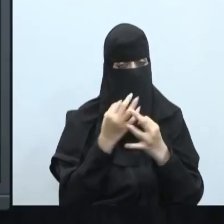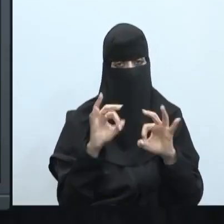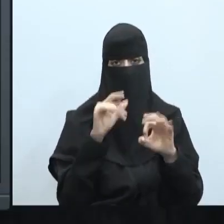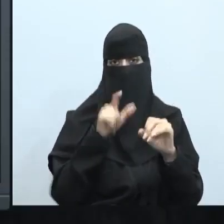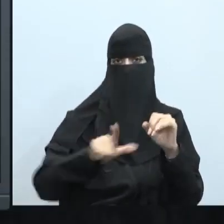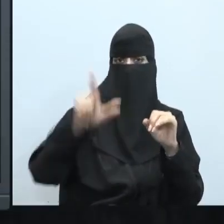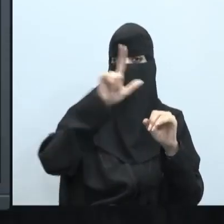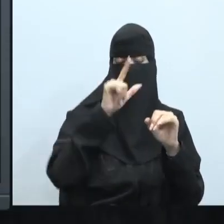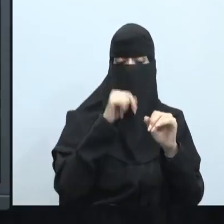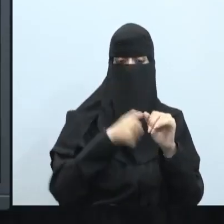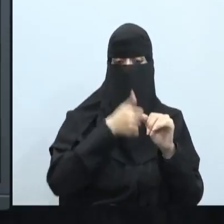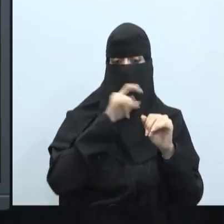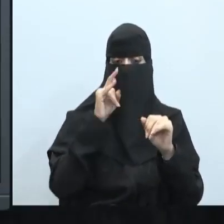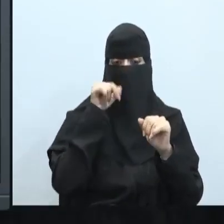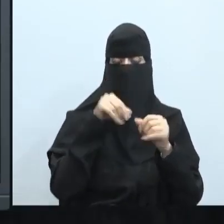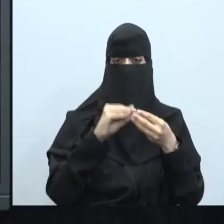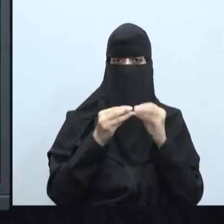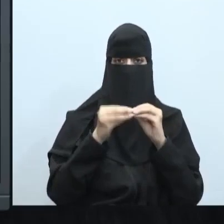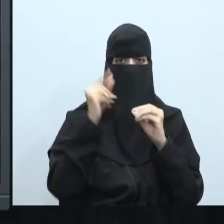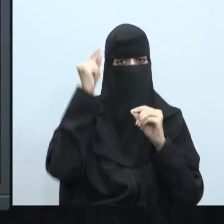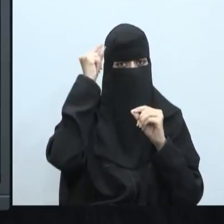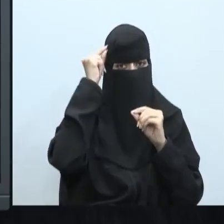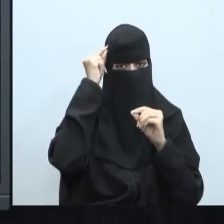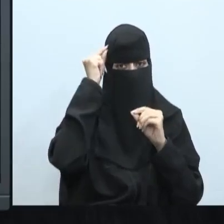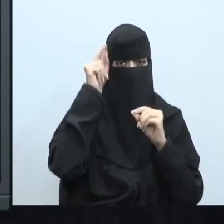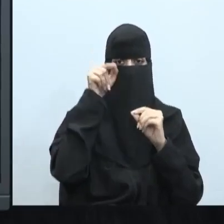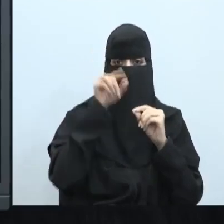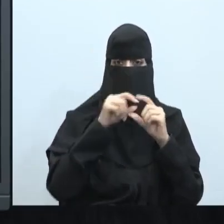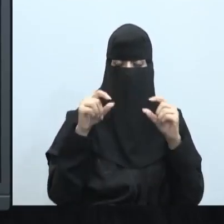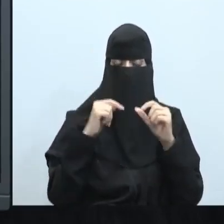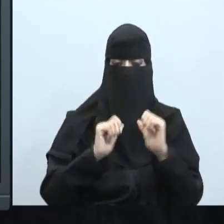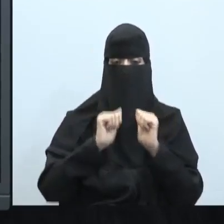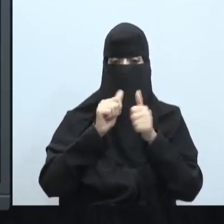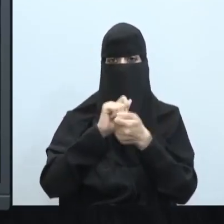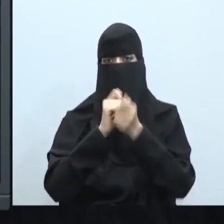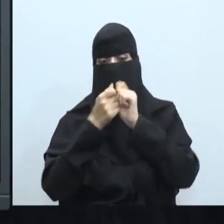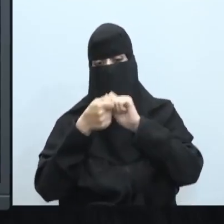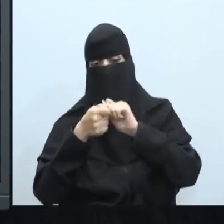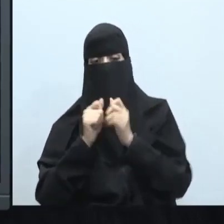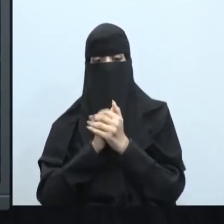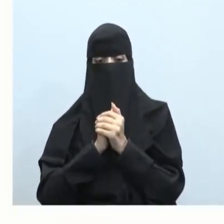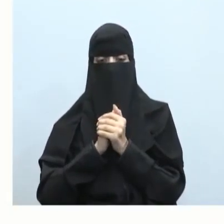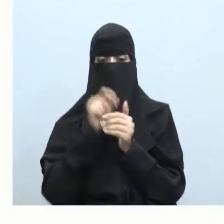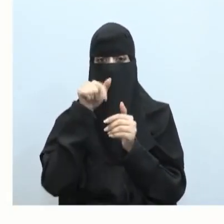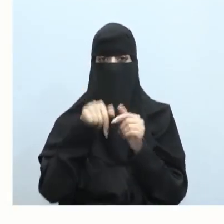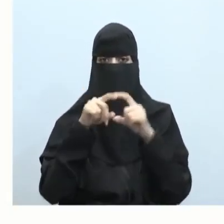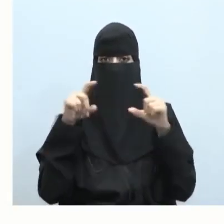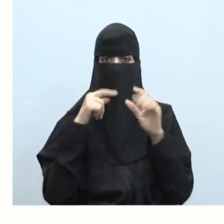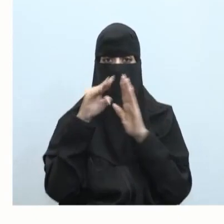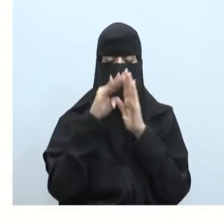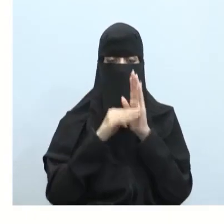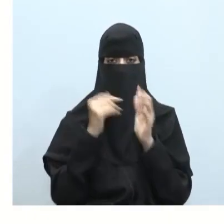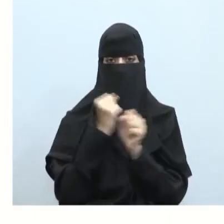الاله تلاحظ باللون الاسود التي باللون الاسود هو من قام بتحويلها لدينا هنا فالبرنامج القابل